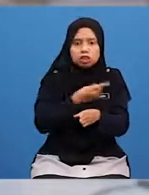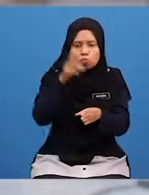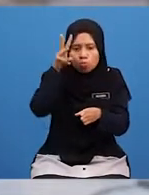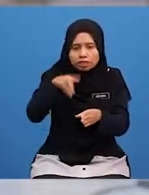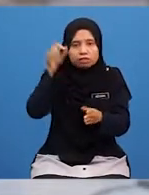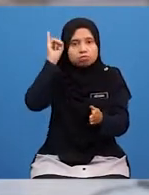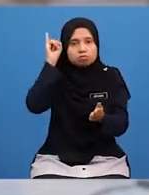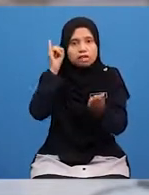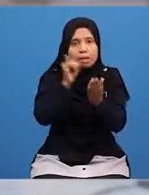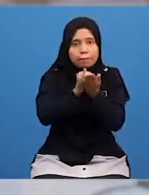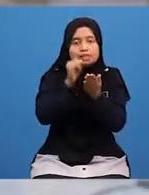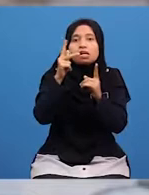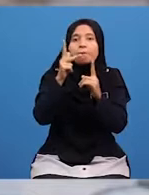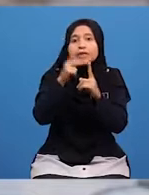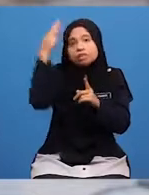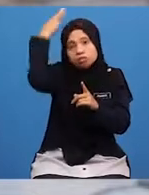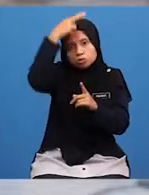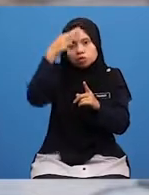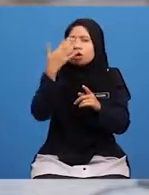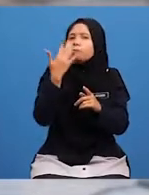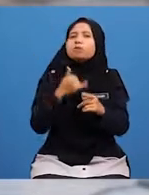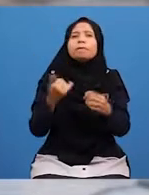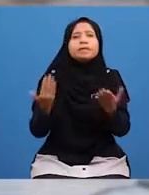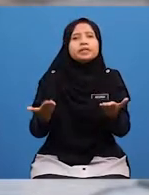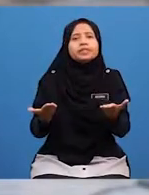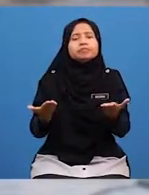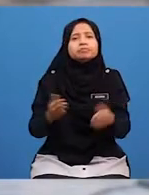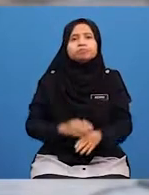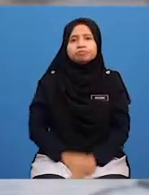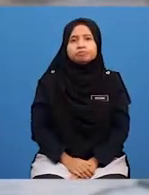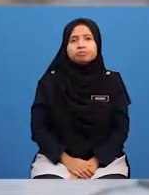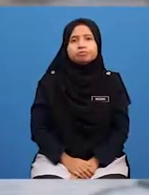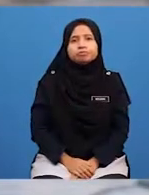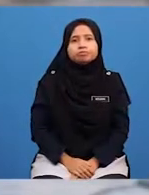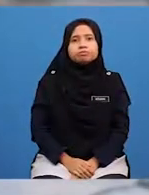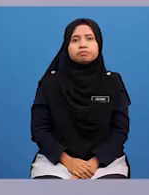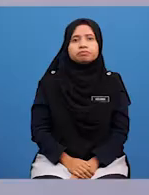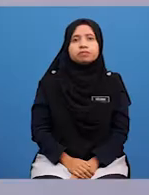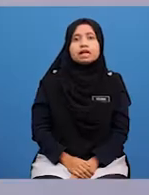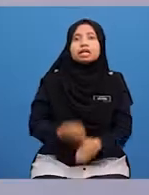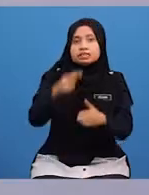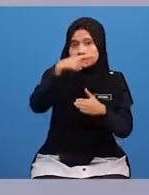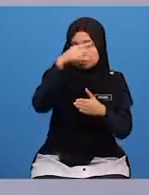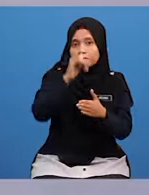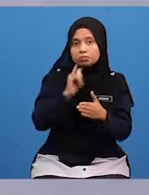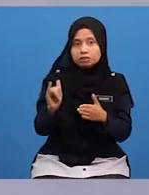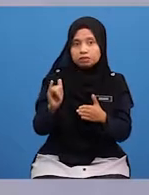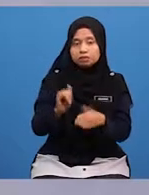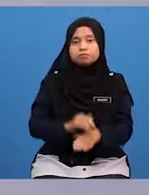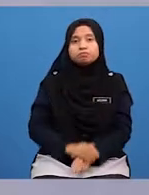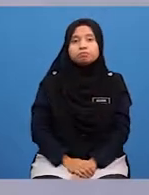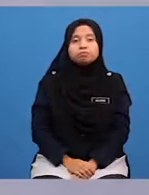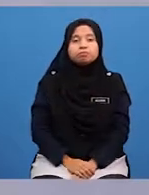kepada Rasul. Persoalannya, kenapa kita wajib beriman kepada Rasul? Antara sebab kita